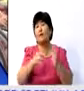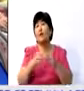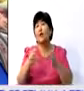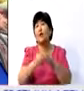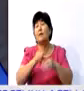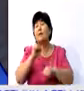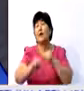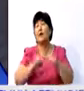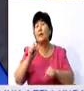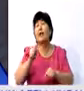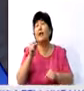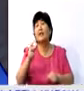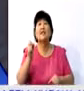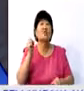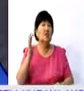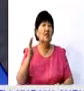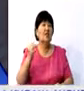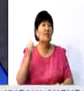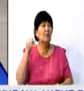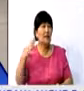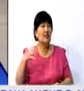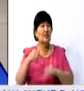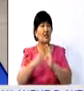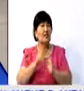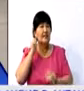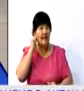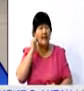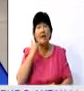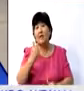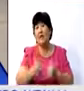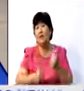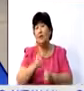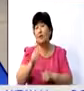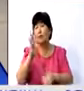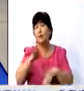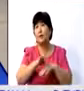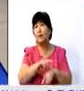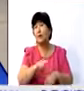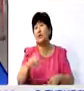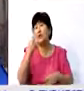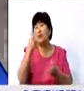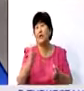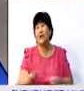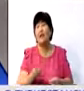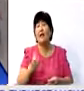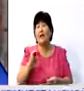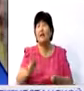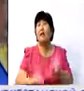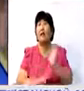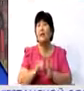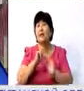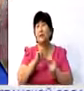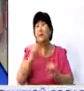юных велогонщиков 13 и 14 и 15 16 лет соревнования будут проходить в течение 3 дней итоги будут подведены